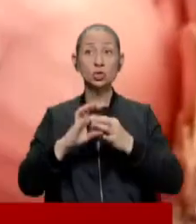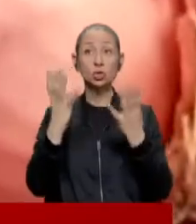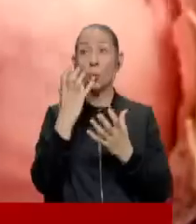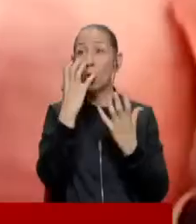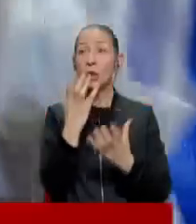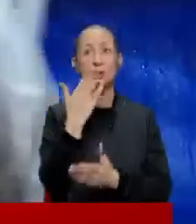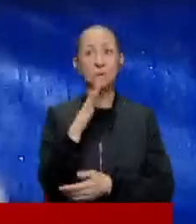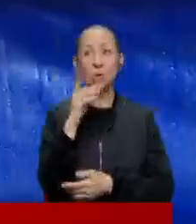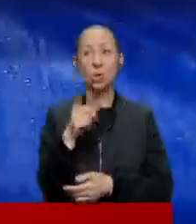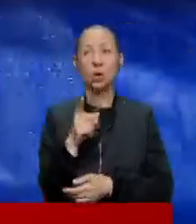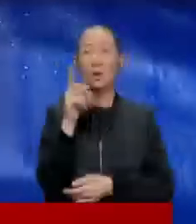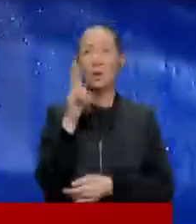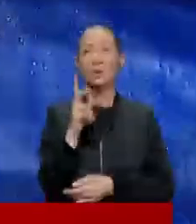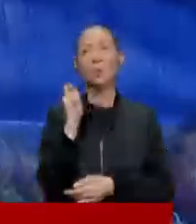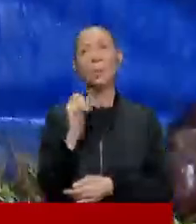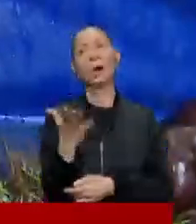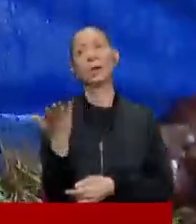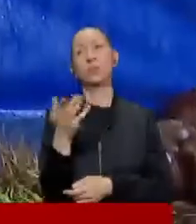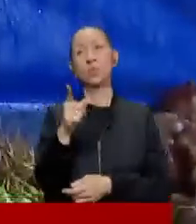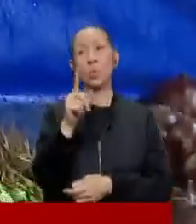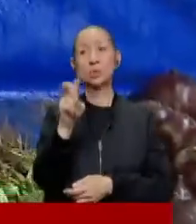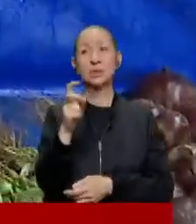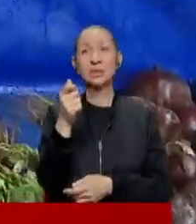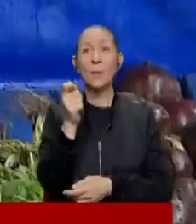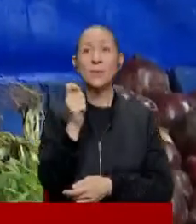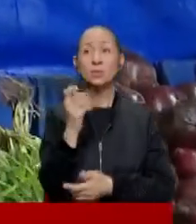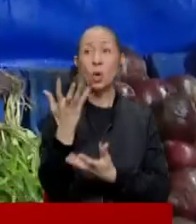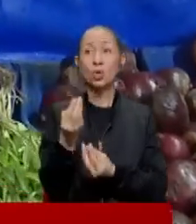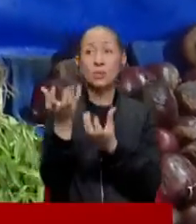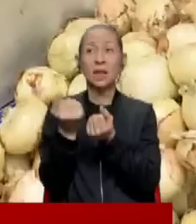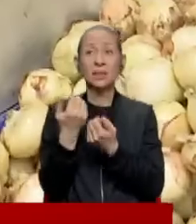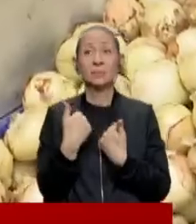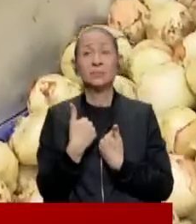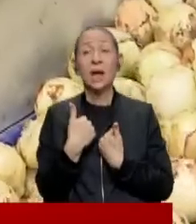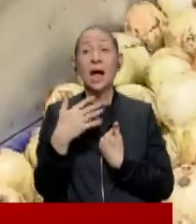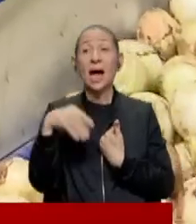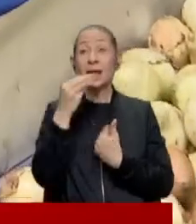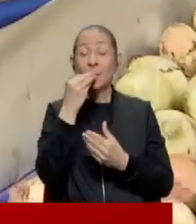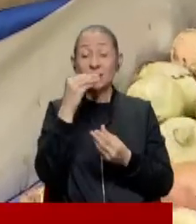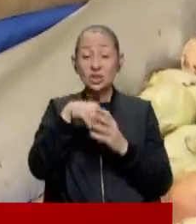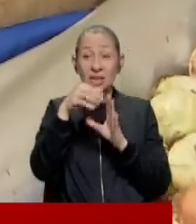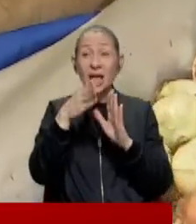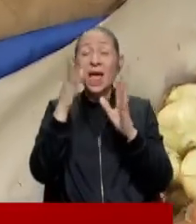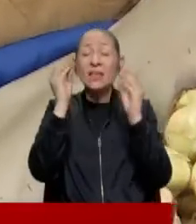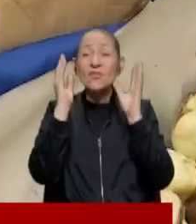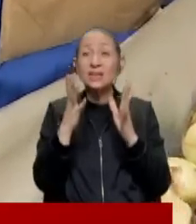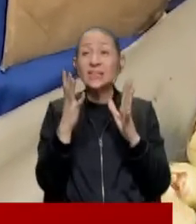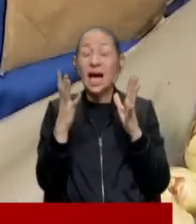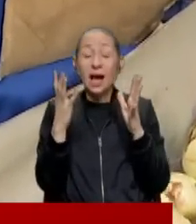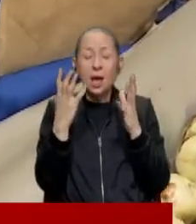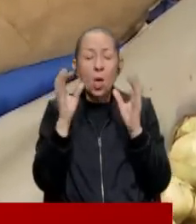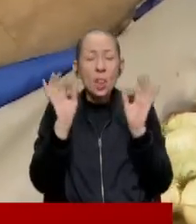çözüm önerisi sunmadı Vallahi çok yüksek Bu da 18 lira mecbur kaldığım için aldım her yemeğin içine giren Tüketiciyi en çok